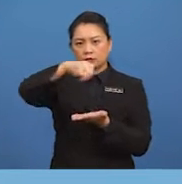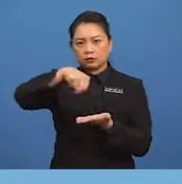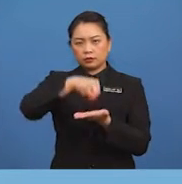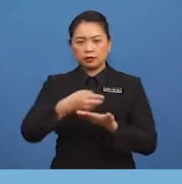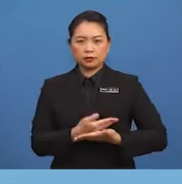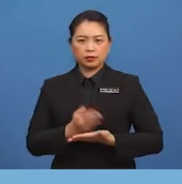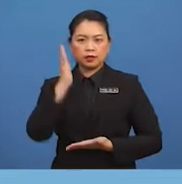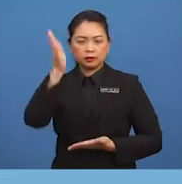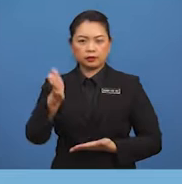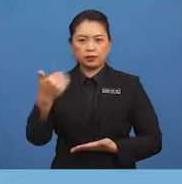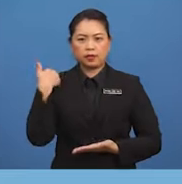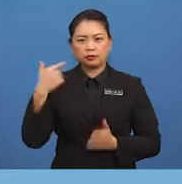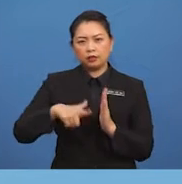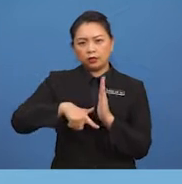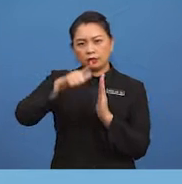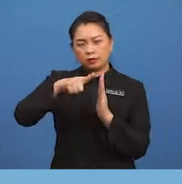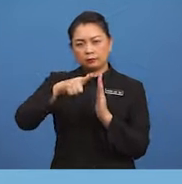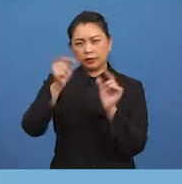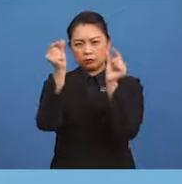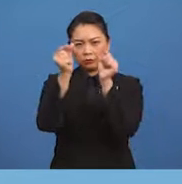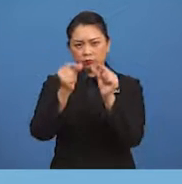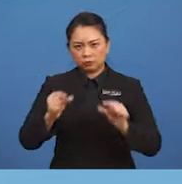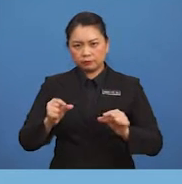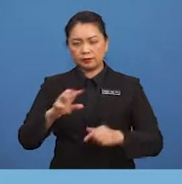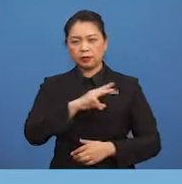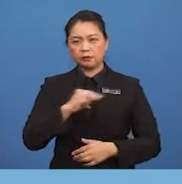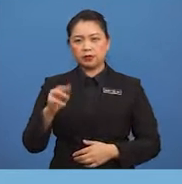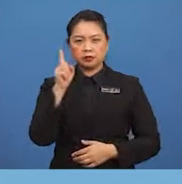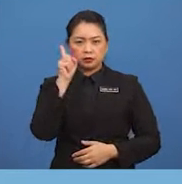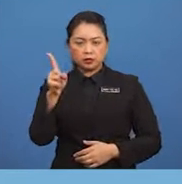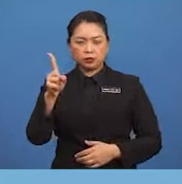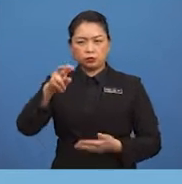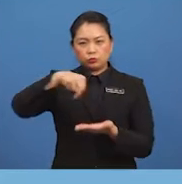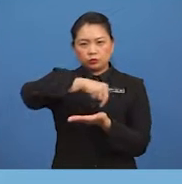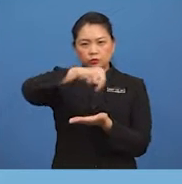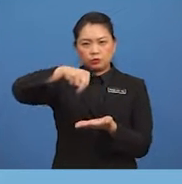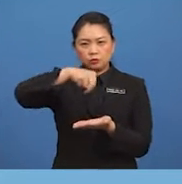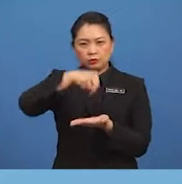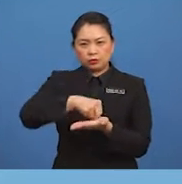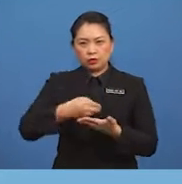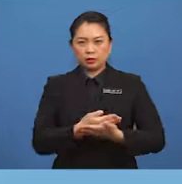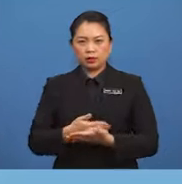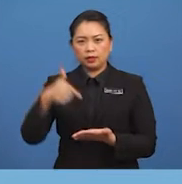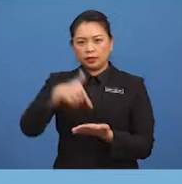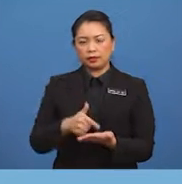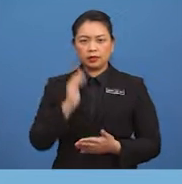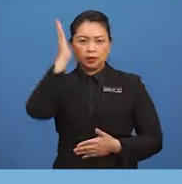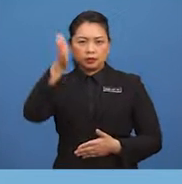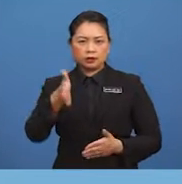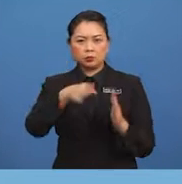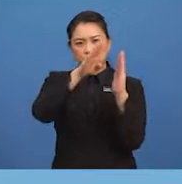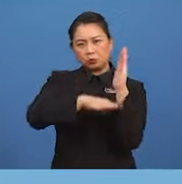Satu nukleus anak akan mengalami lebihan kromosom, manakala satu nukleus anak